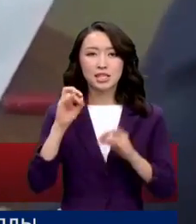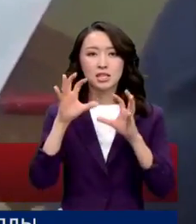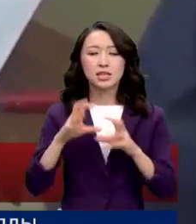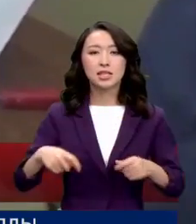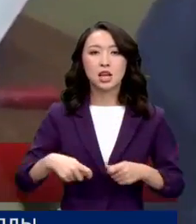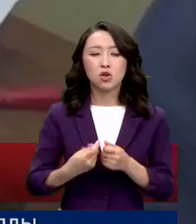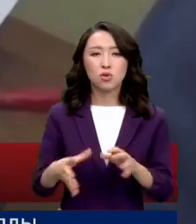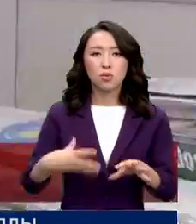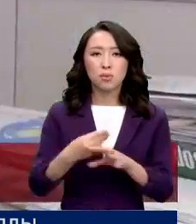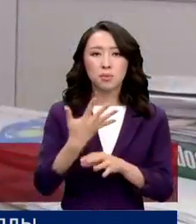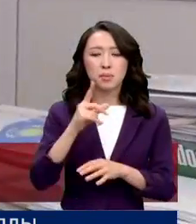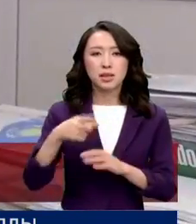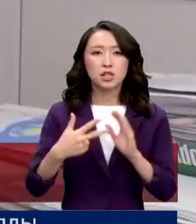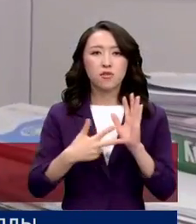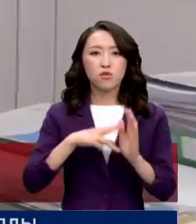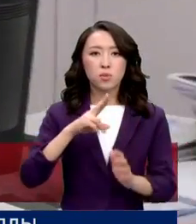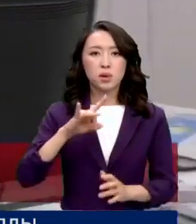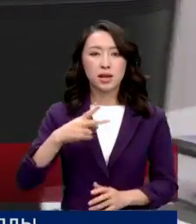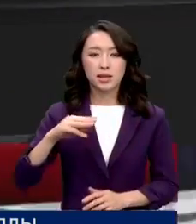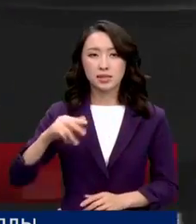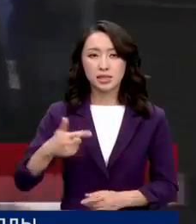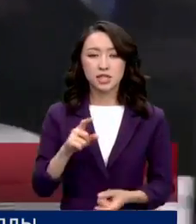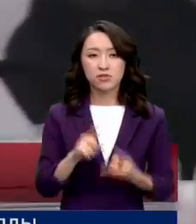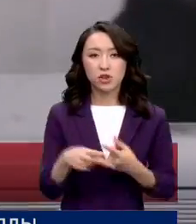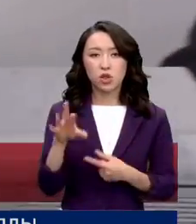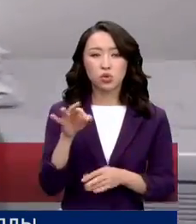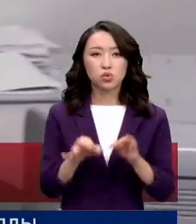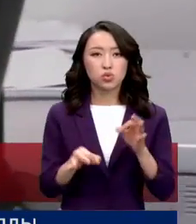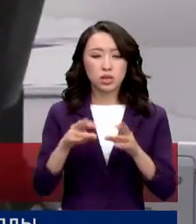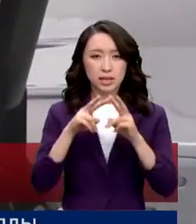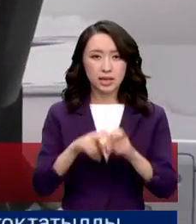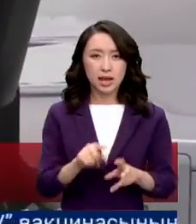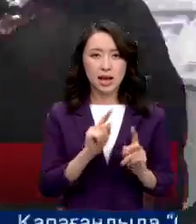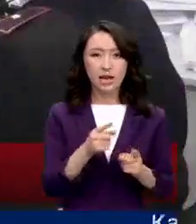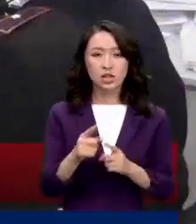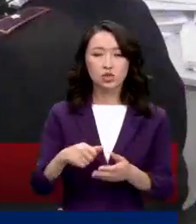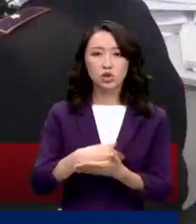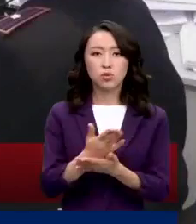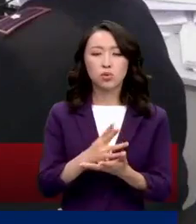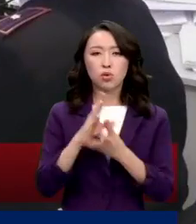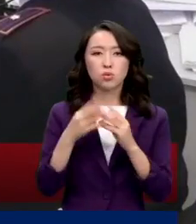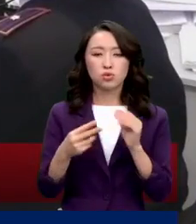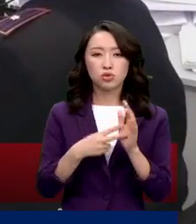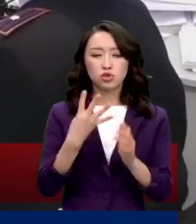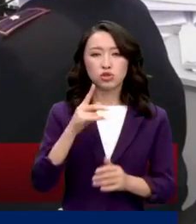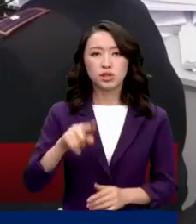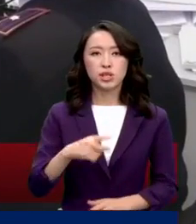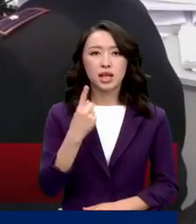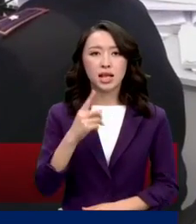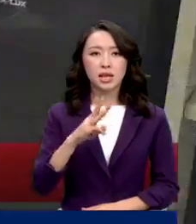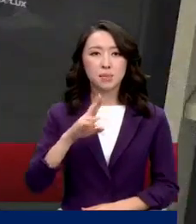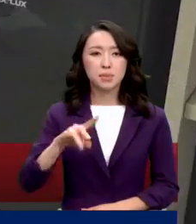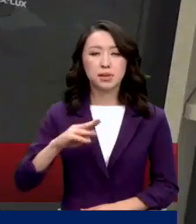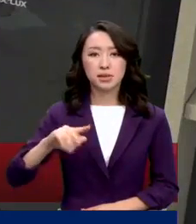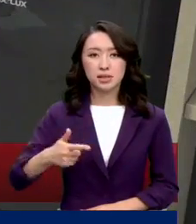привлекли 5,8 миллиардов тенге. В ходе досудебного расследования арестовано имущество на общую сумму 4,1 миллиардов